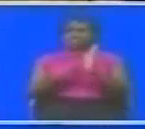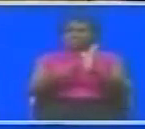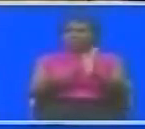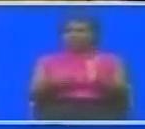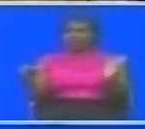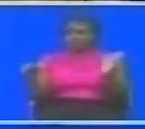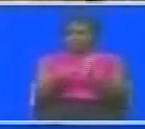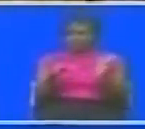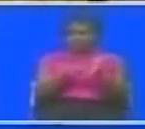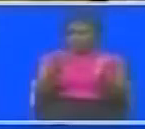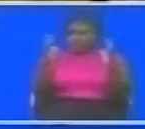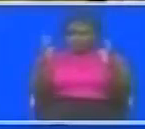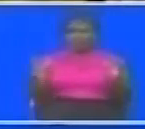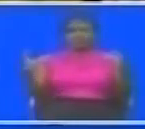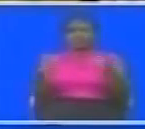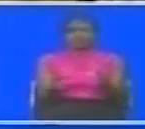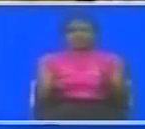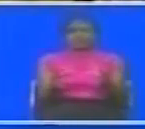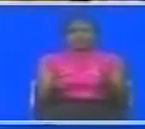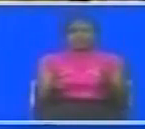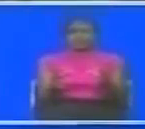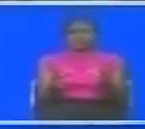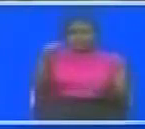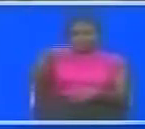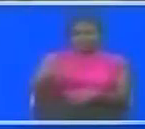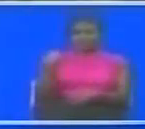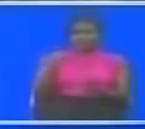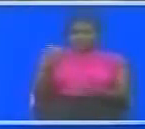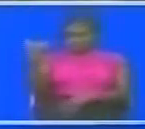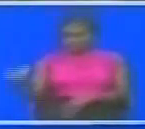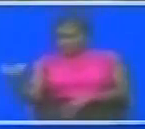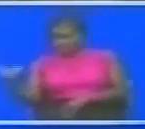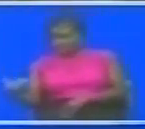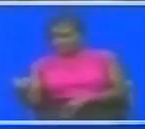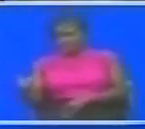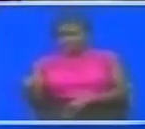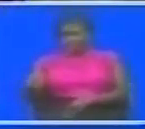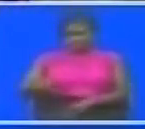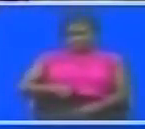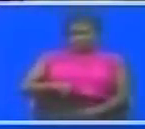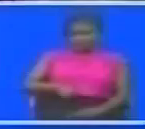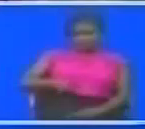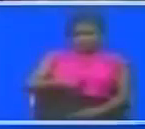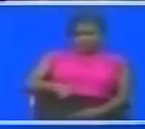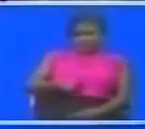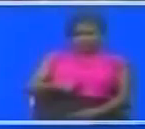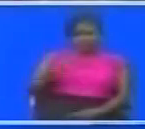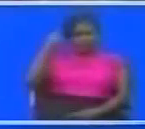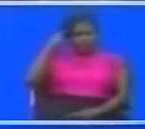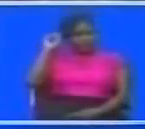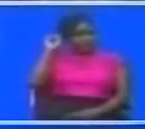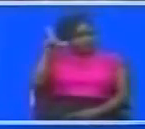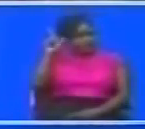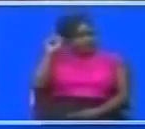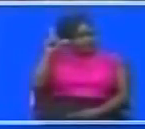tatizo wanalodai wakaazi si la leo wala jana. Watoto wetu wameanza kuumwa na tumbo ovyo ovyo, kukuliwa na vichwa.